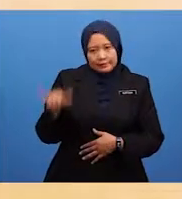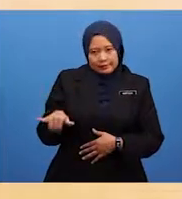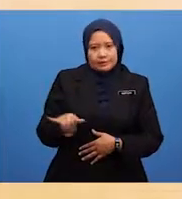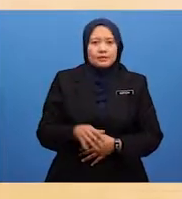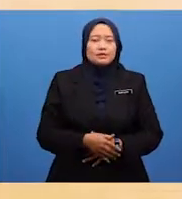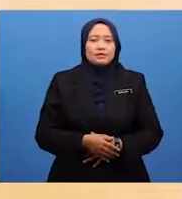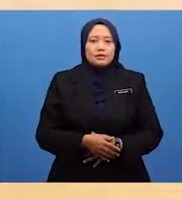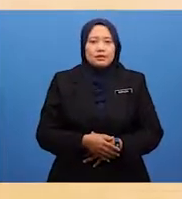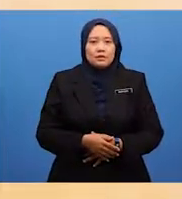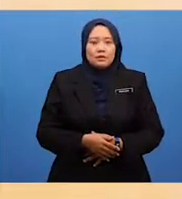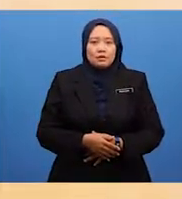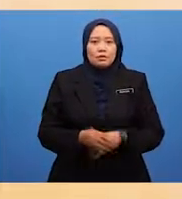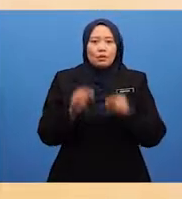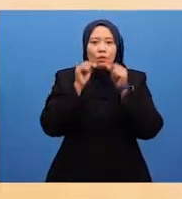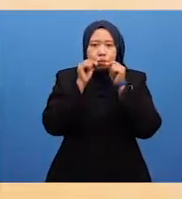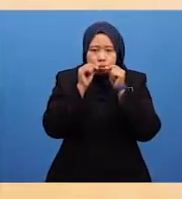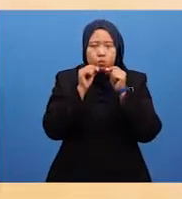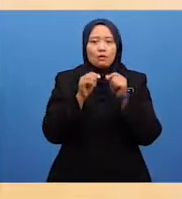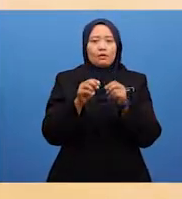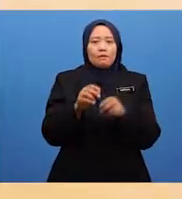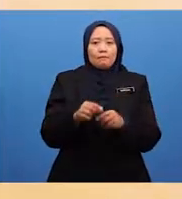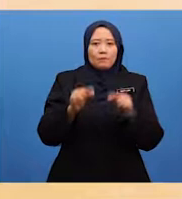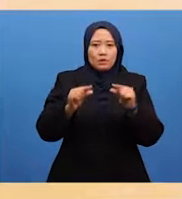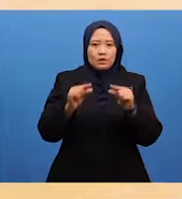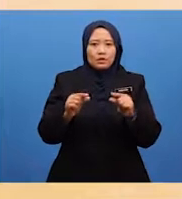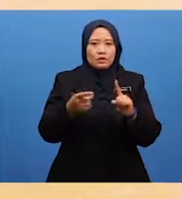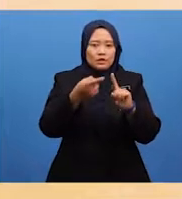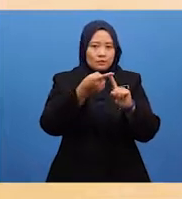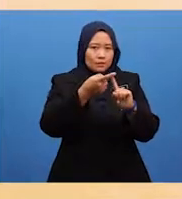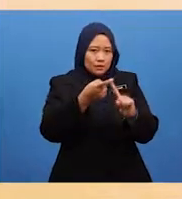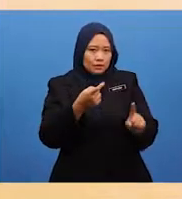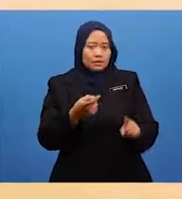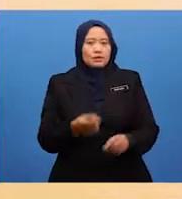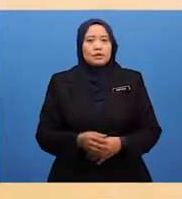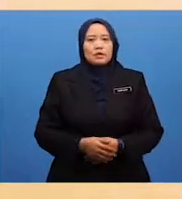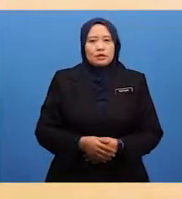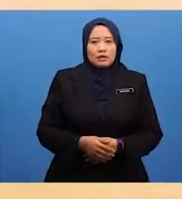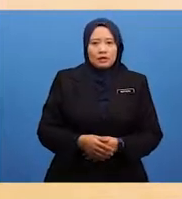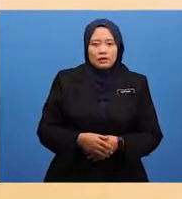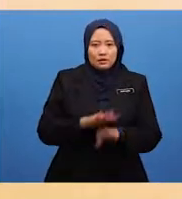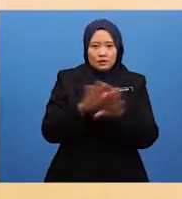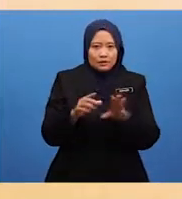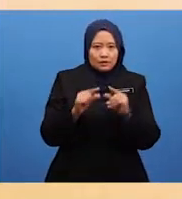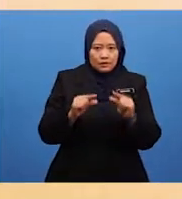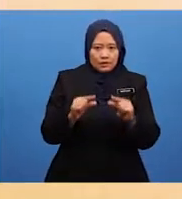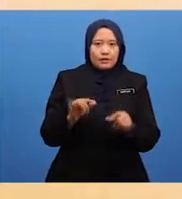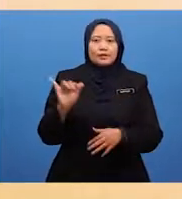Ya. Adakah belon bergerak daripada keadaan pegun?